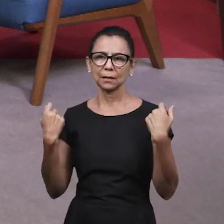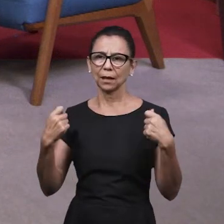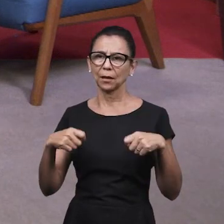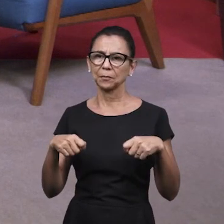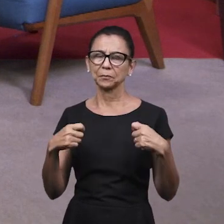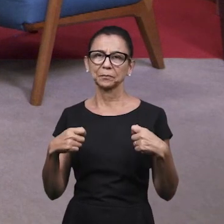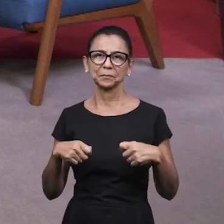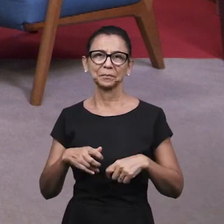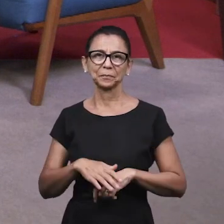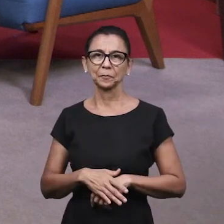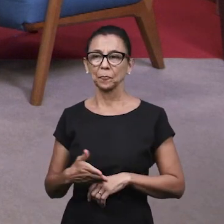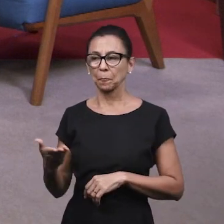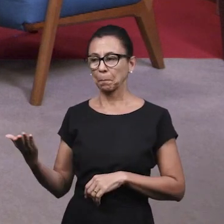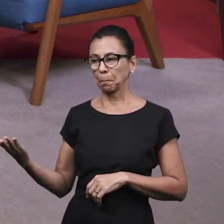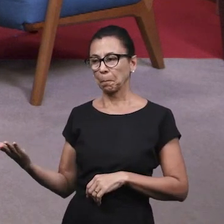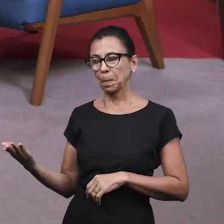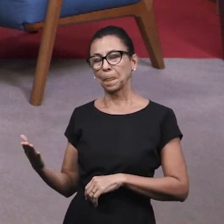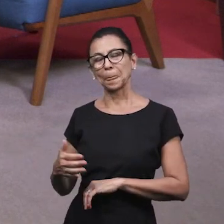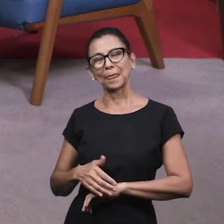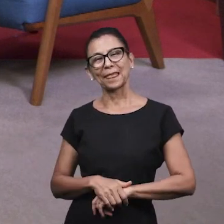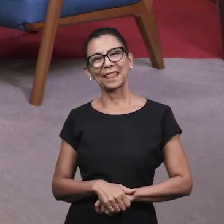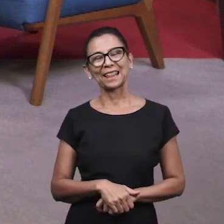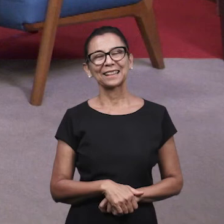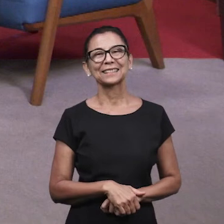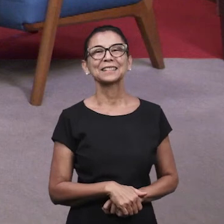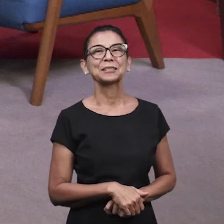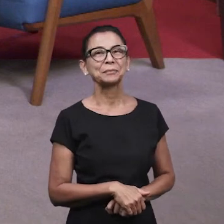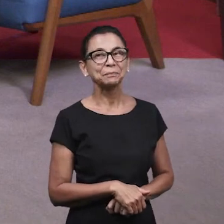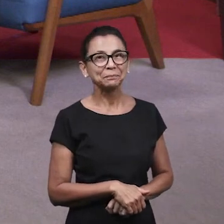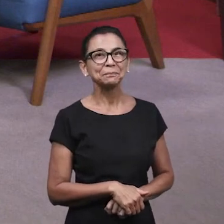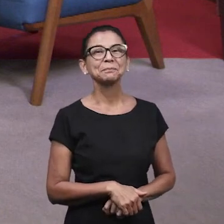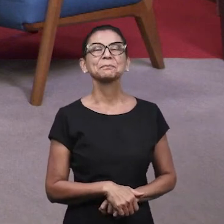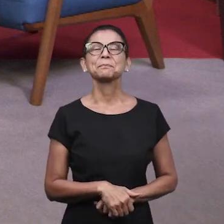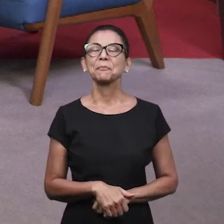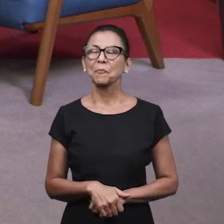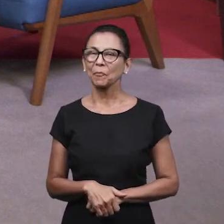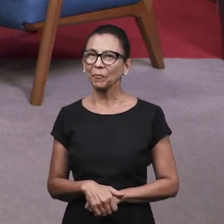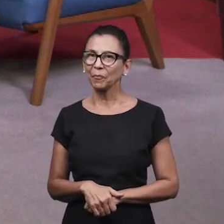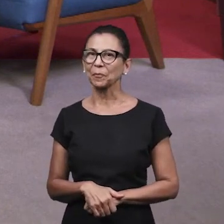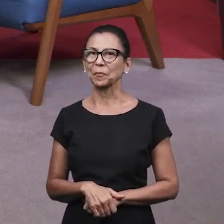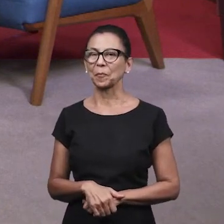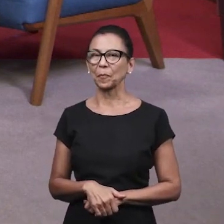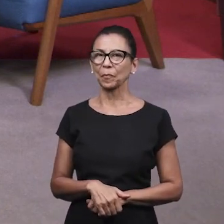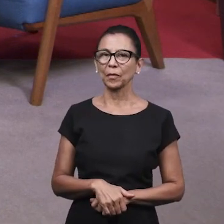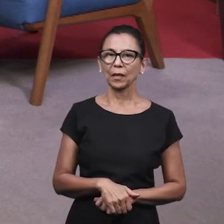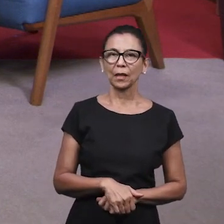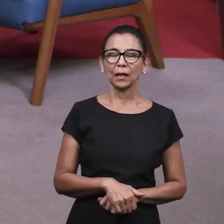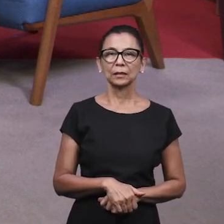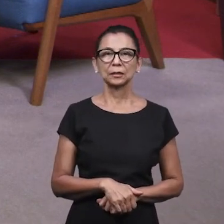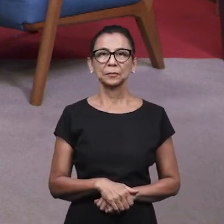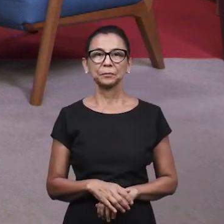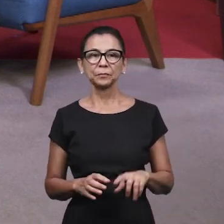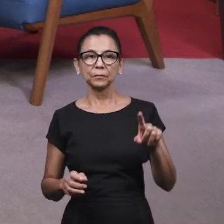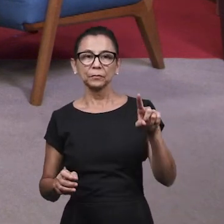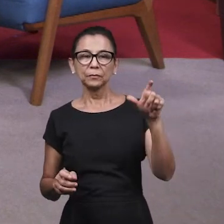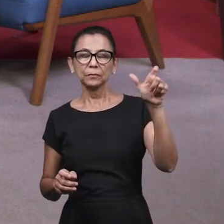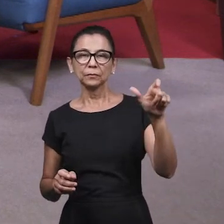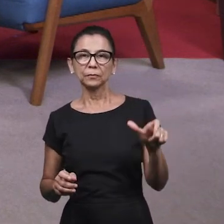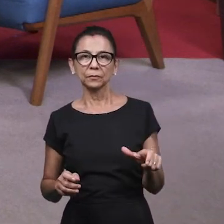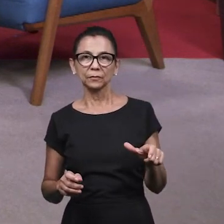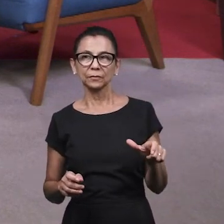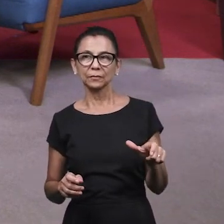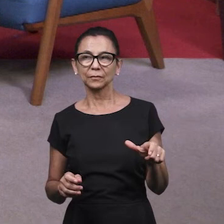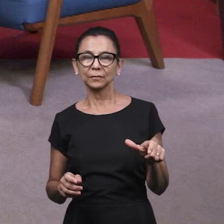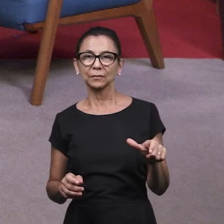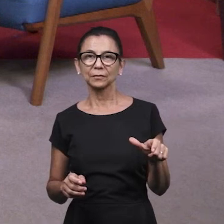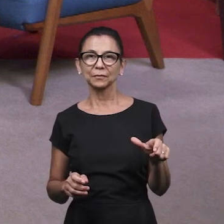vous avez besoin. Vers ce numéro qui apparaît à l'écran, 0800 707 376. La personne qui va vous répondre